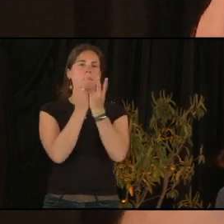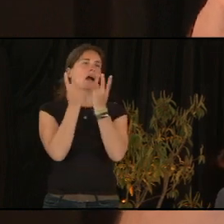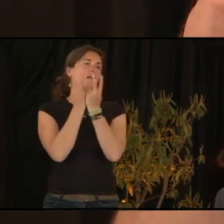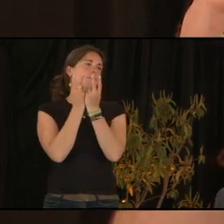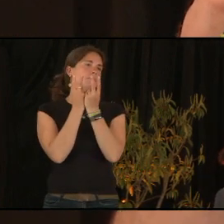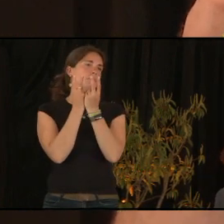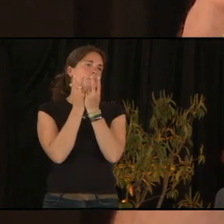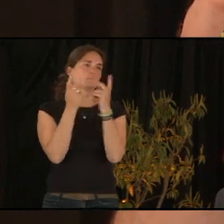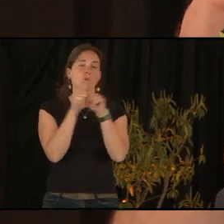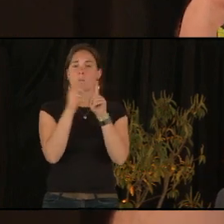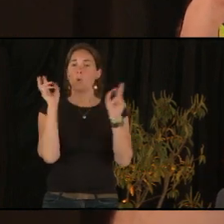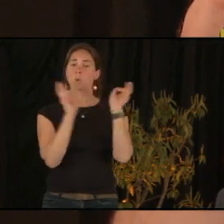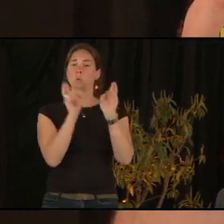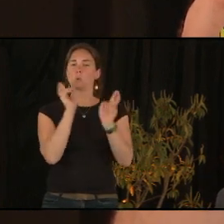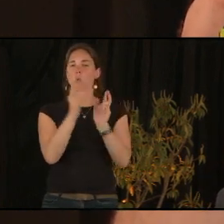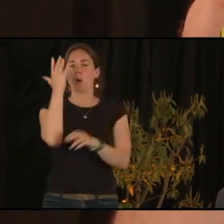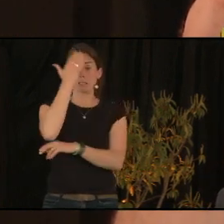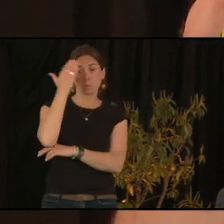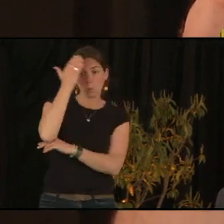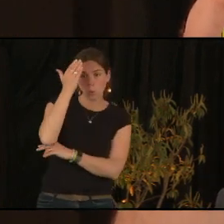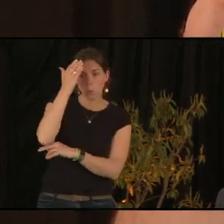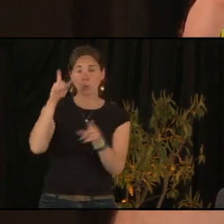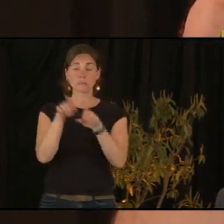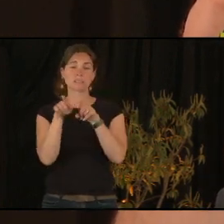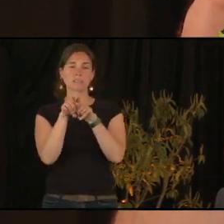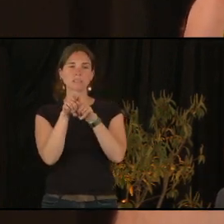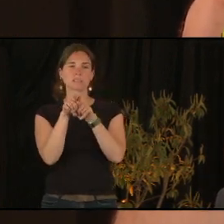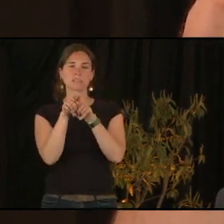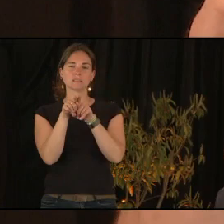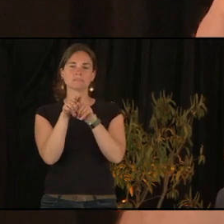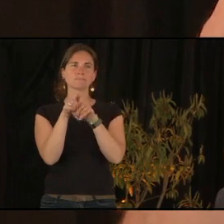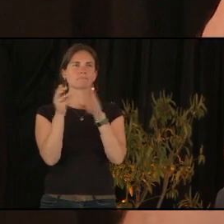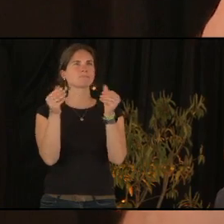non seulement de réintroduction d'animaux, mais